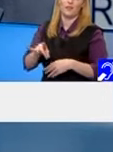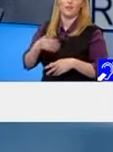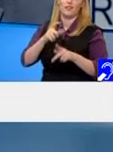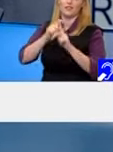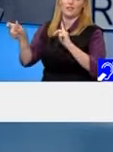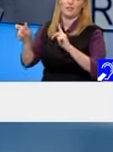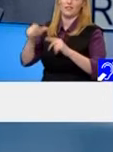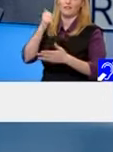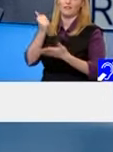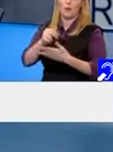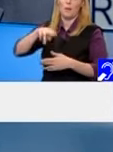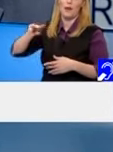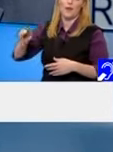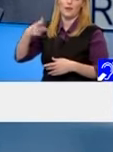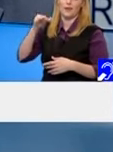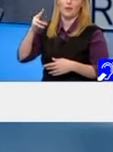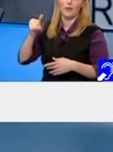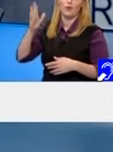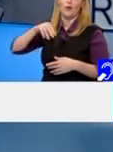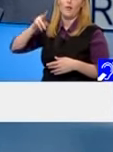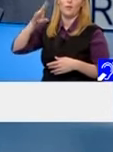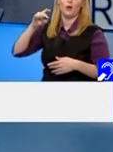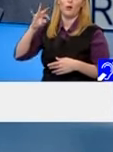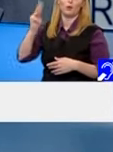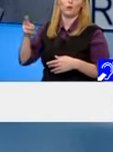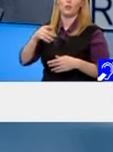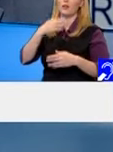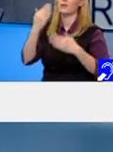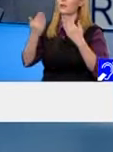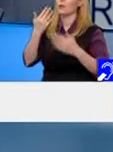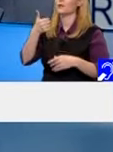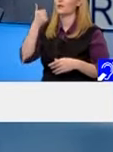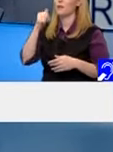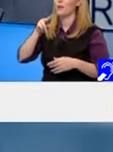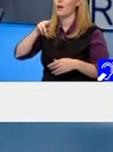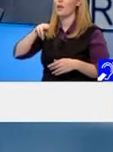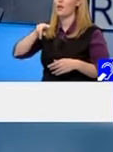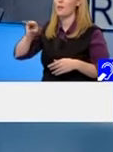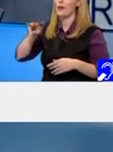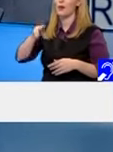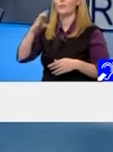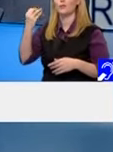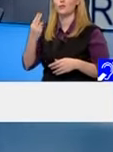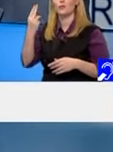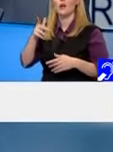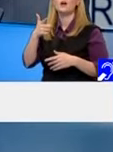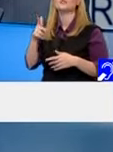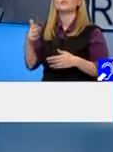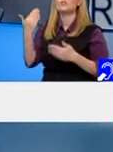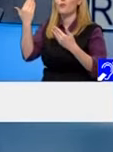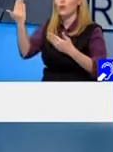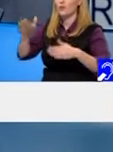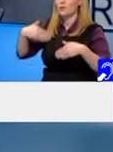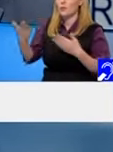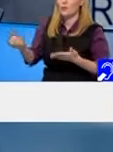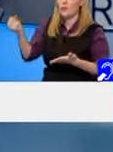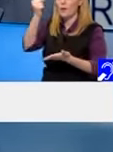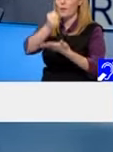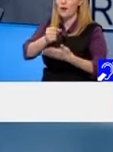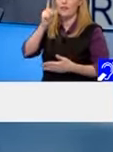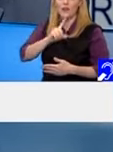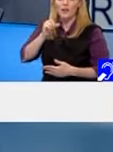replica liderului PL Mihai Ghimpu după ce Vladimir Plahotniuc a întrebat ieri pe liberali și socialiști de ce nu au pus un primar interimar la